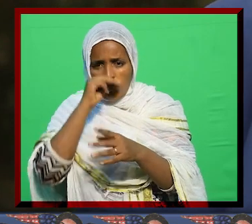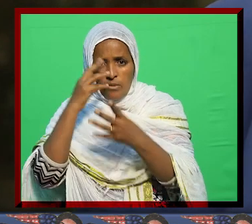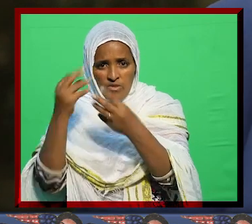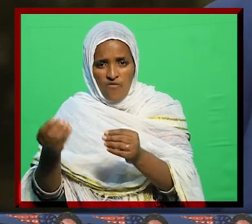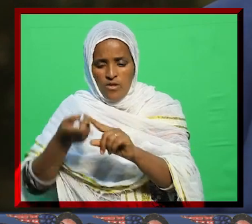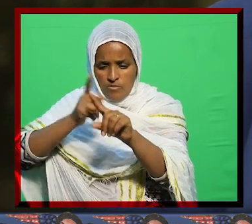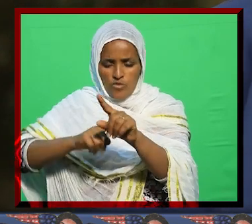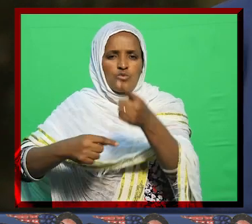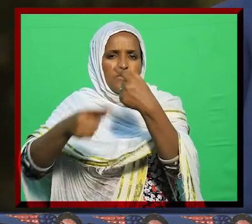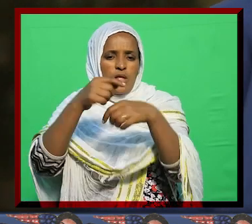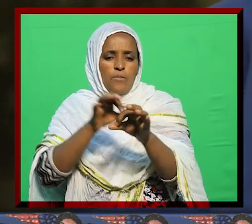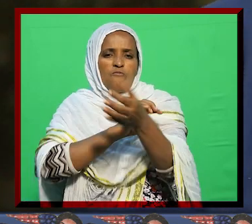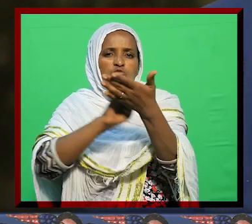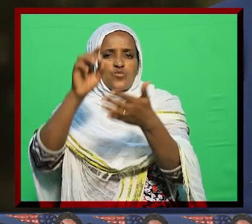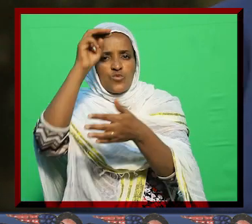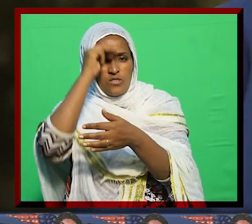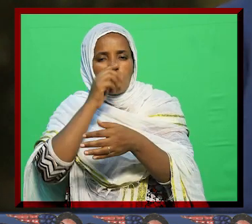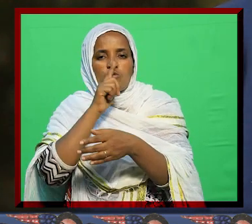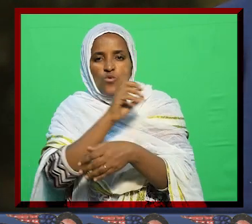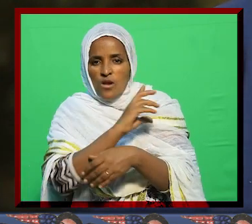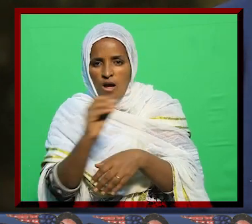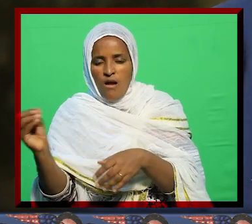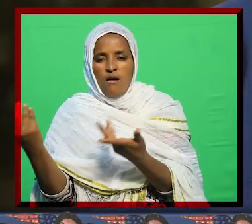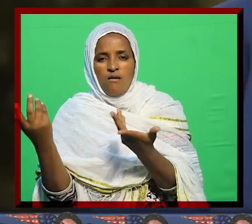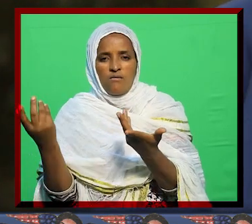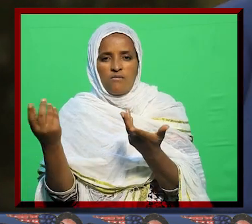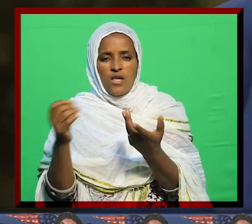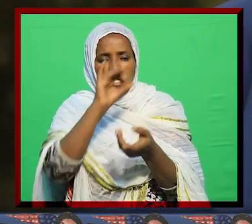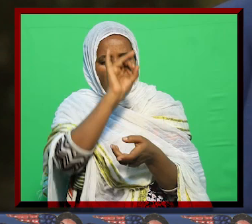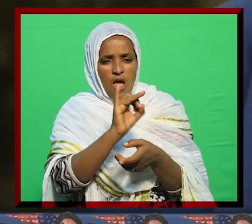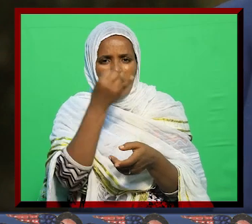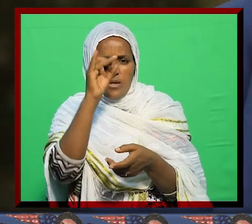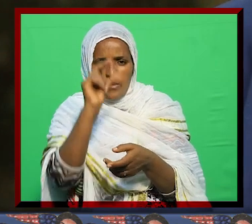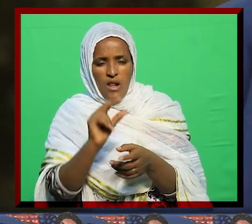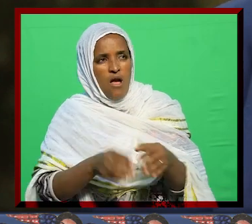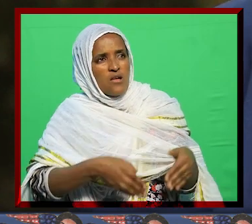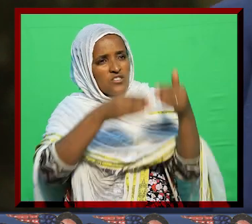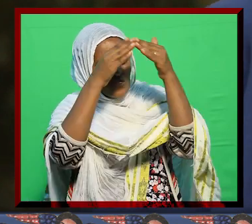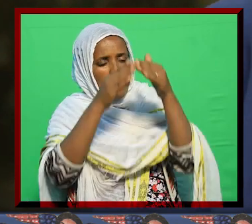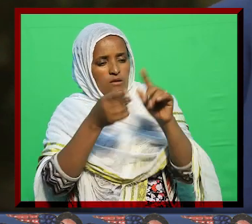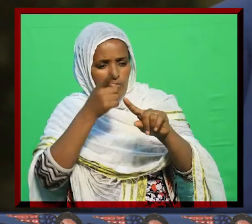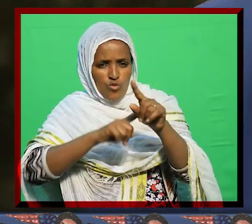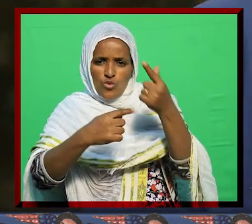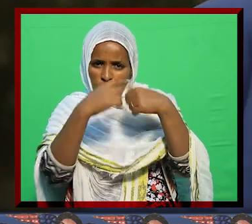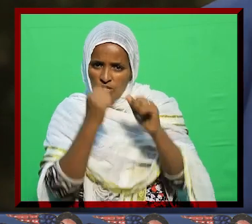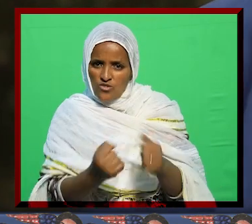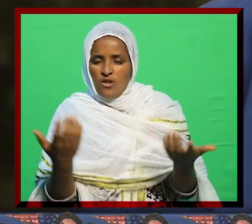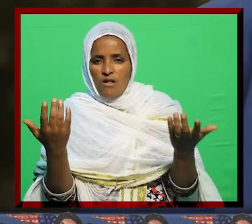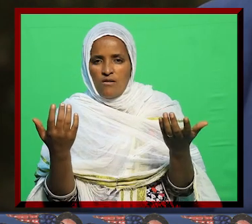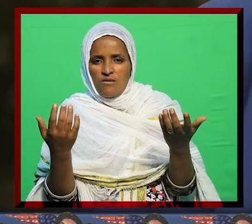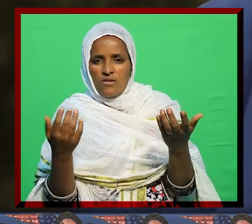የጠፋው ጥበብ ተመልሶ ይመጣል። የመንፈስ ቅዱስ ጥበብ ነው። የላሊበላን ስነ ህንጻ